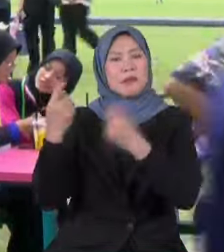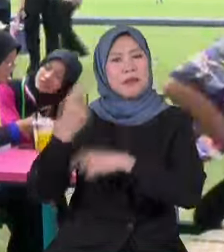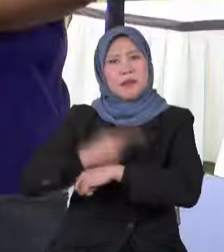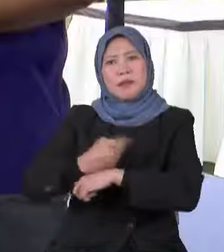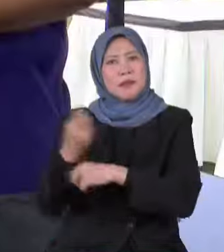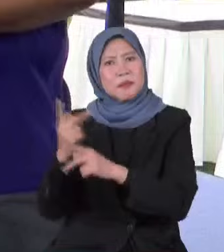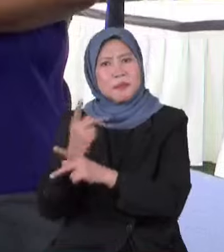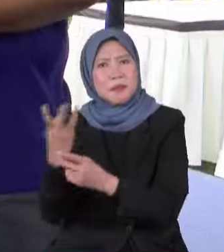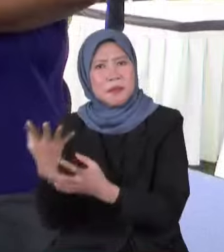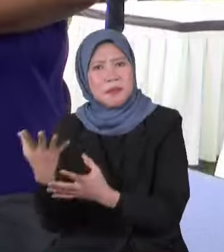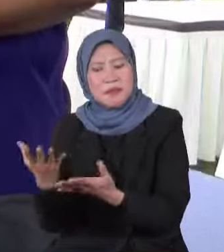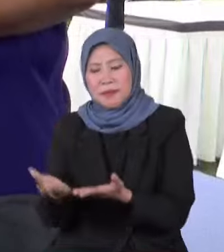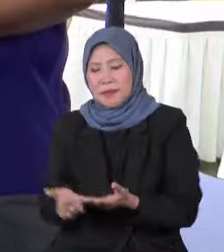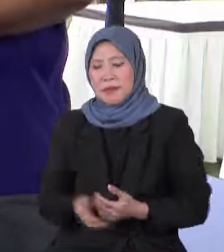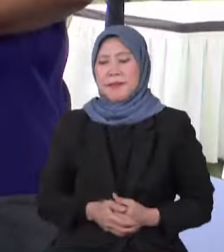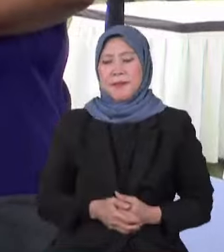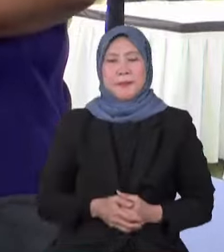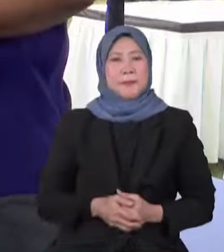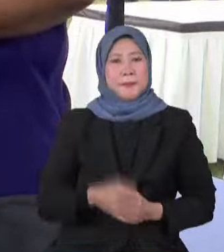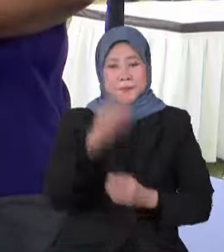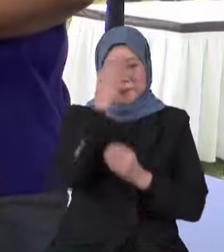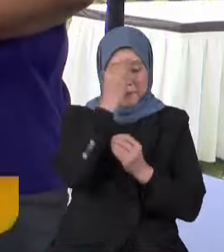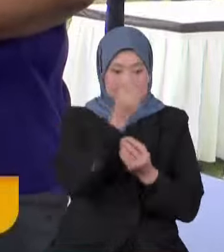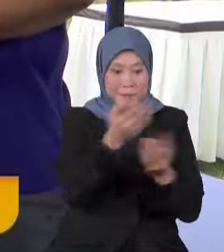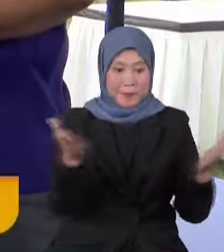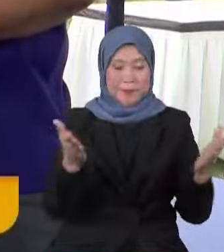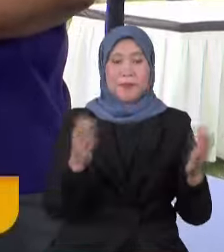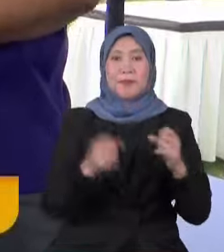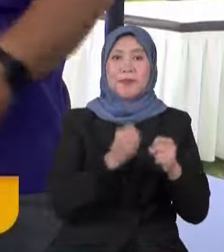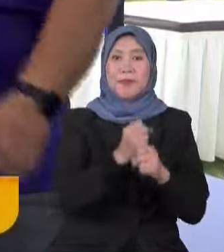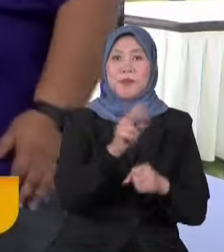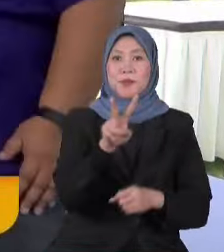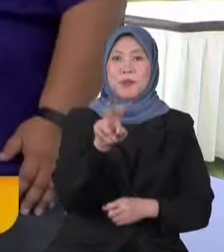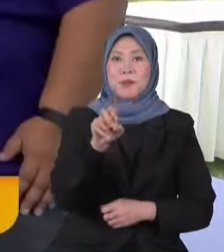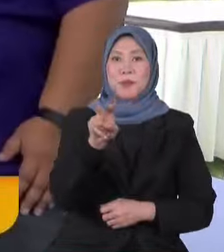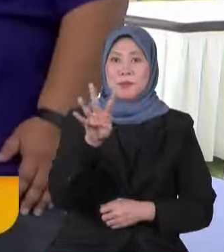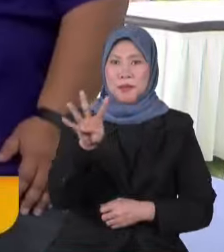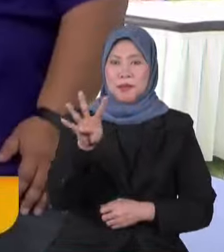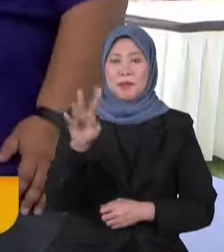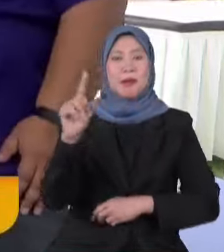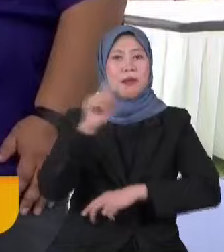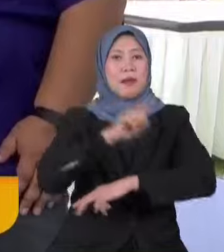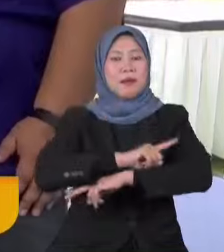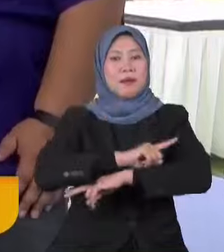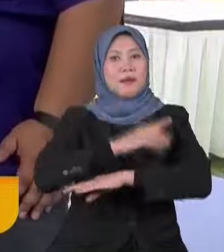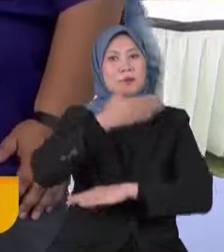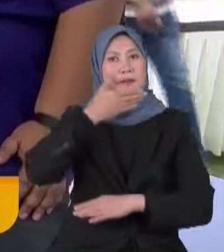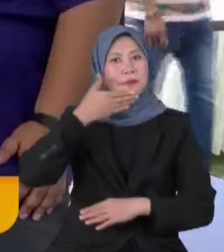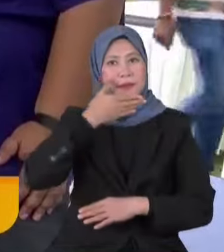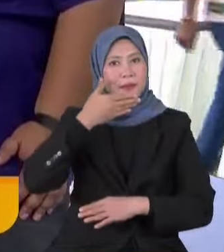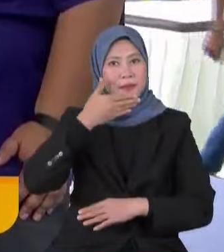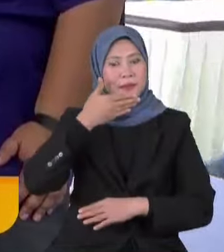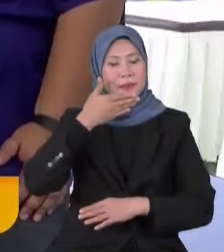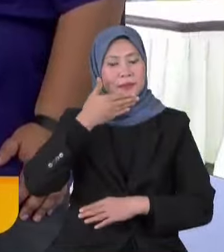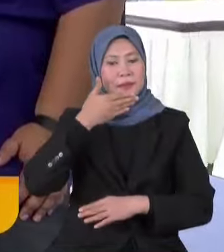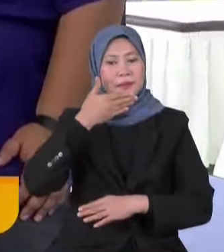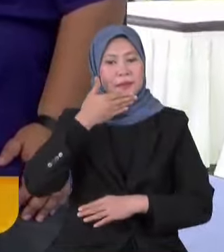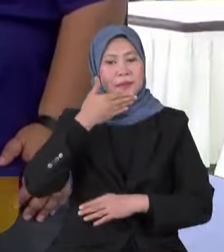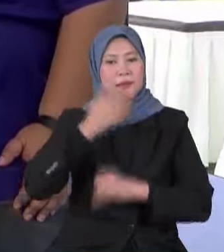keberapa dah ni? Ada yang tanya. Jadi untuk makluman, pada tahun 2024 ni, Hari Belia Negara ni secara kata secara rasmi